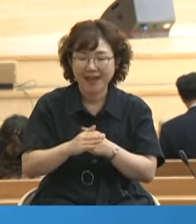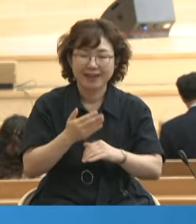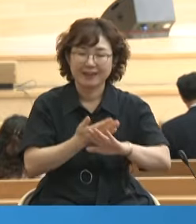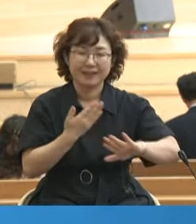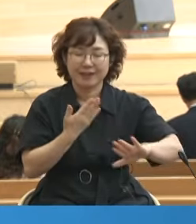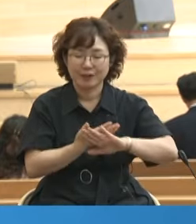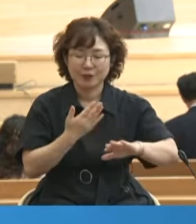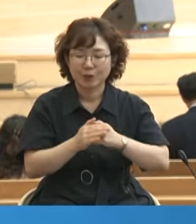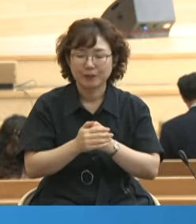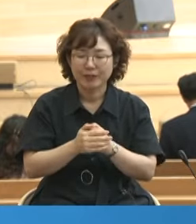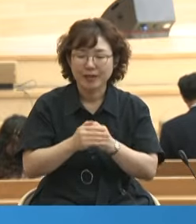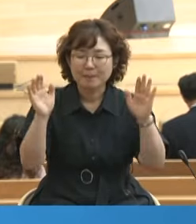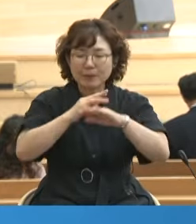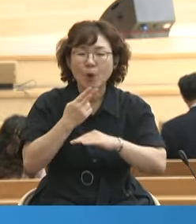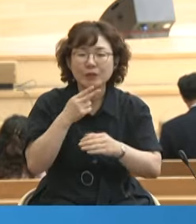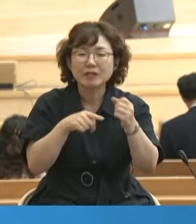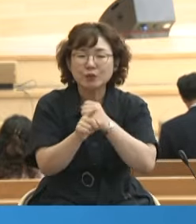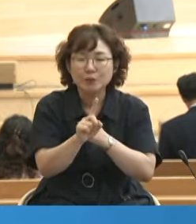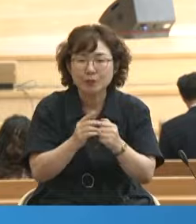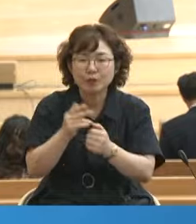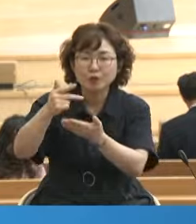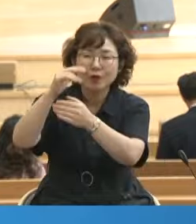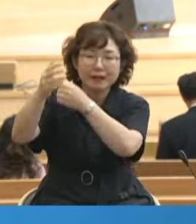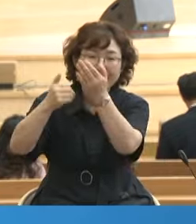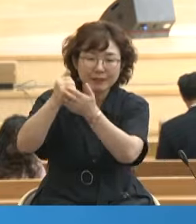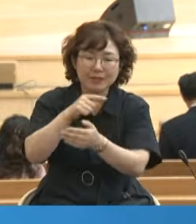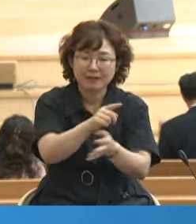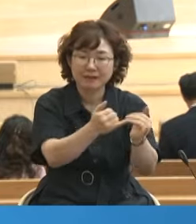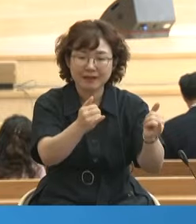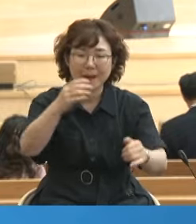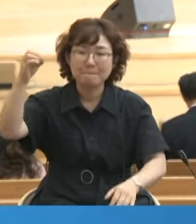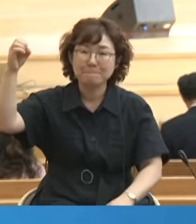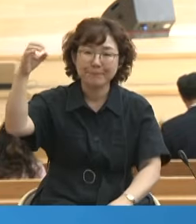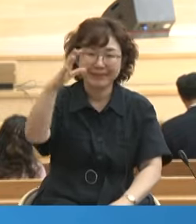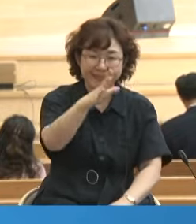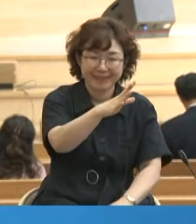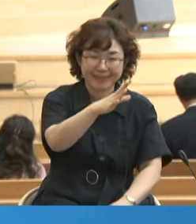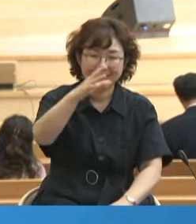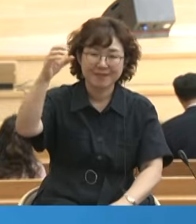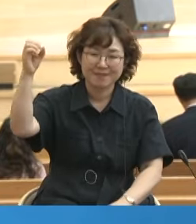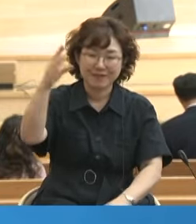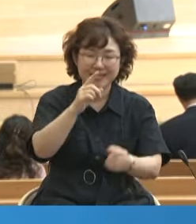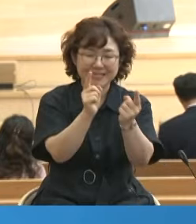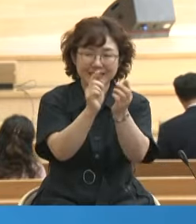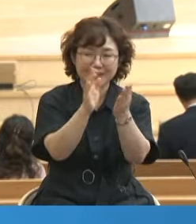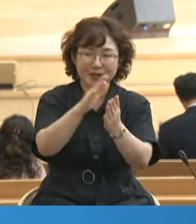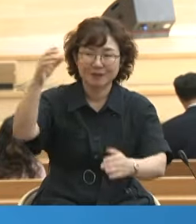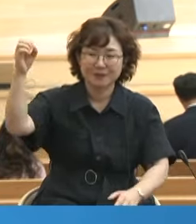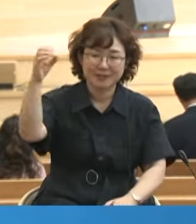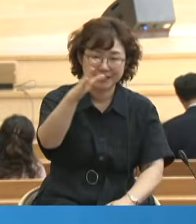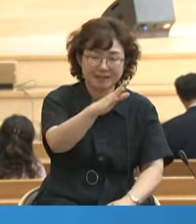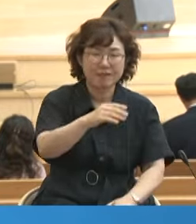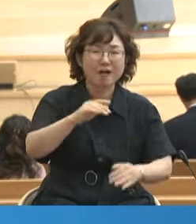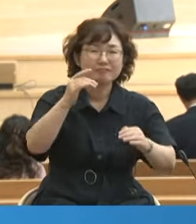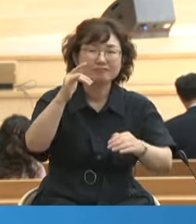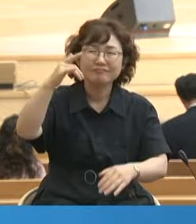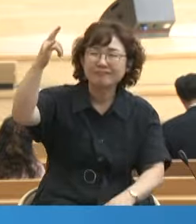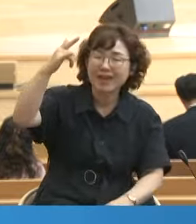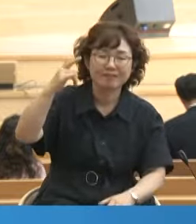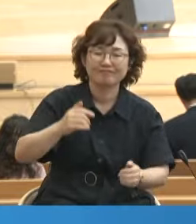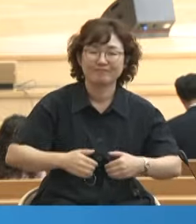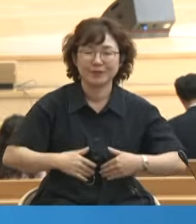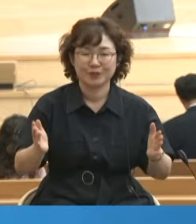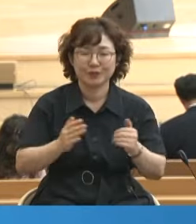이는 주 하나님이 그들에게 빛이 심이니라. 아멘. 태양이 문제가